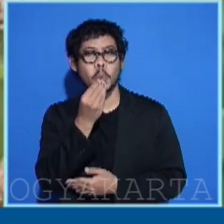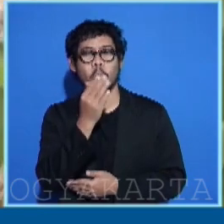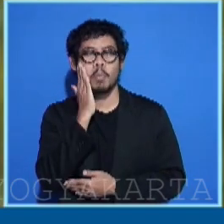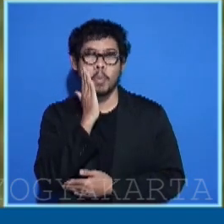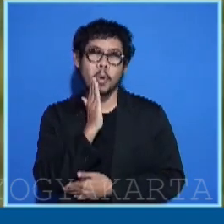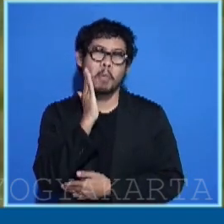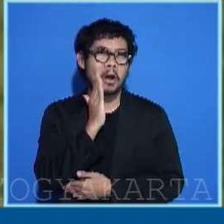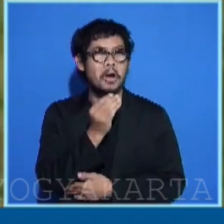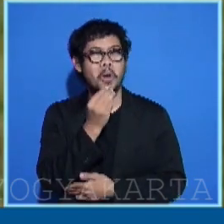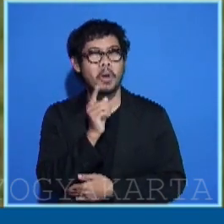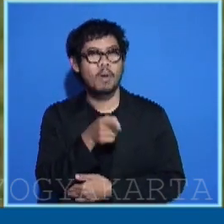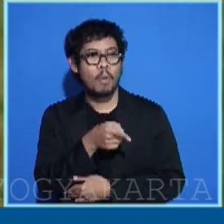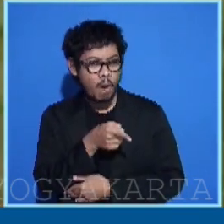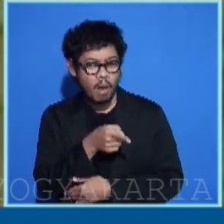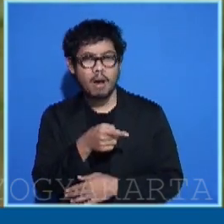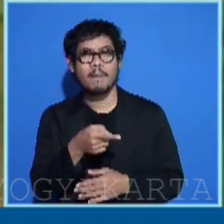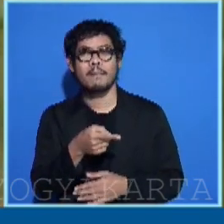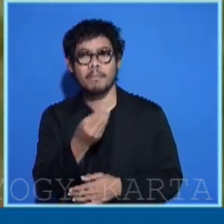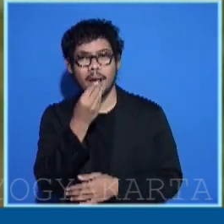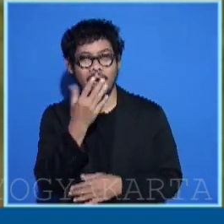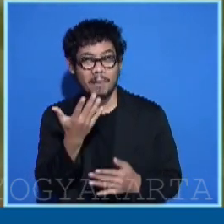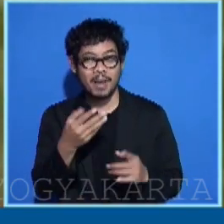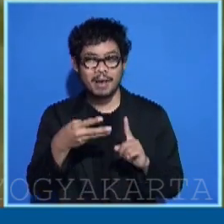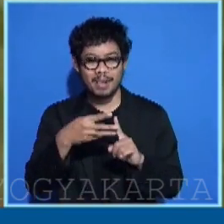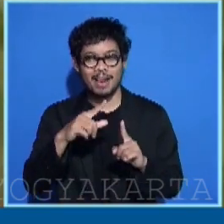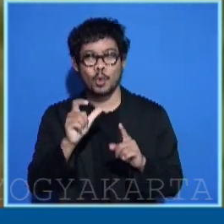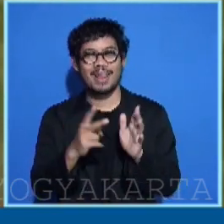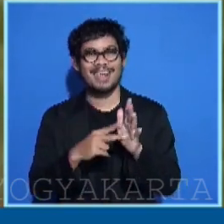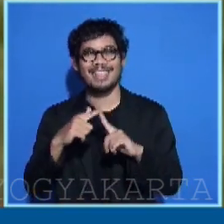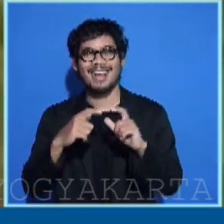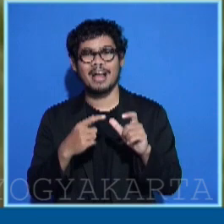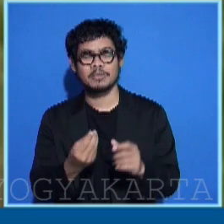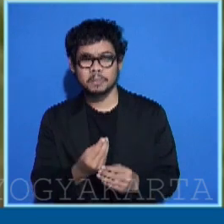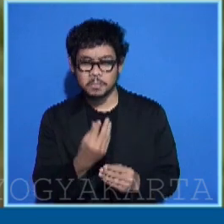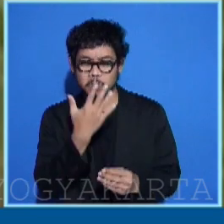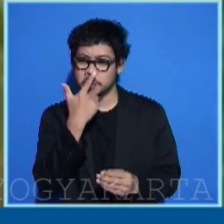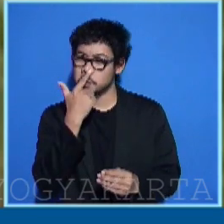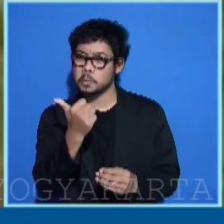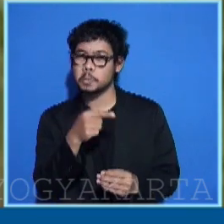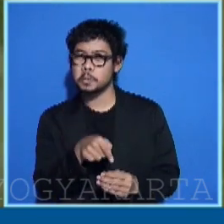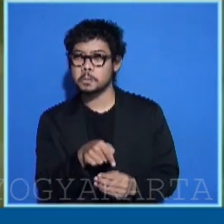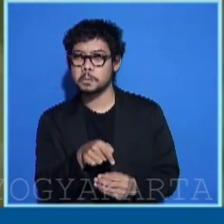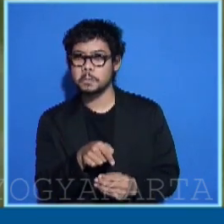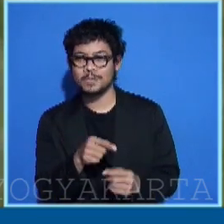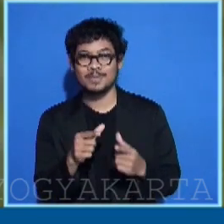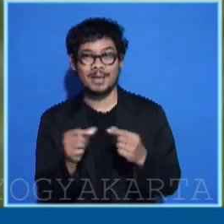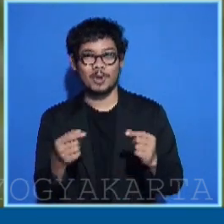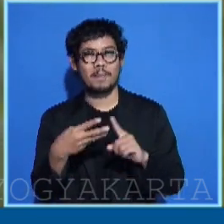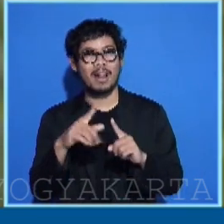jalaran kalebet Min taneman aromaterapi Ron bluntcadang